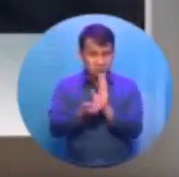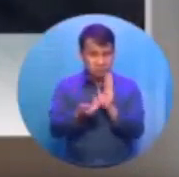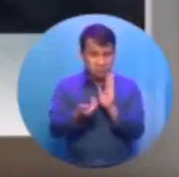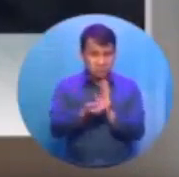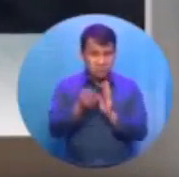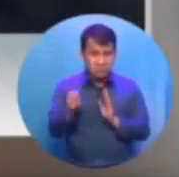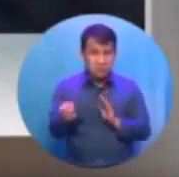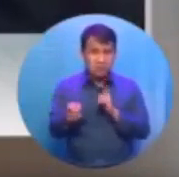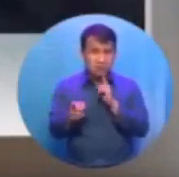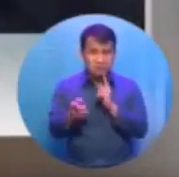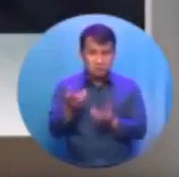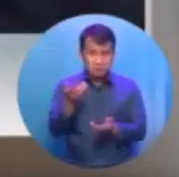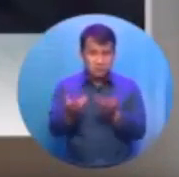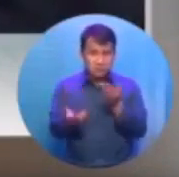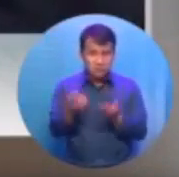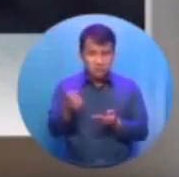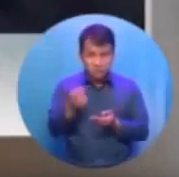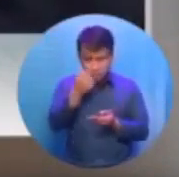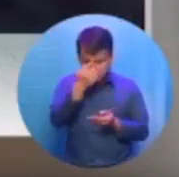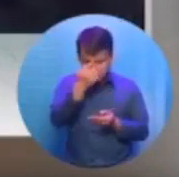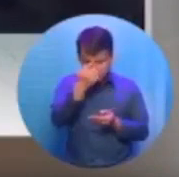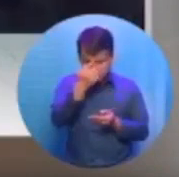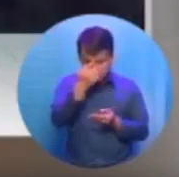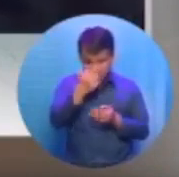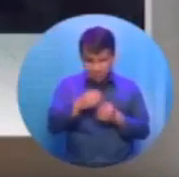para siguro